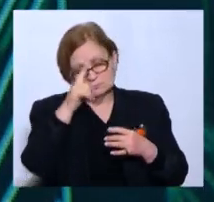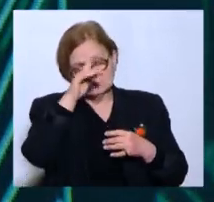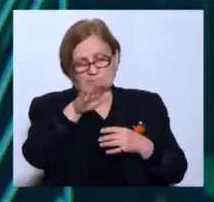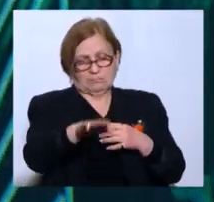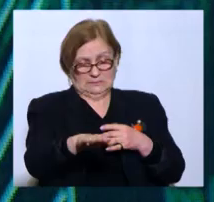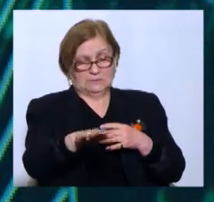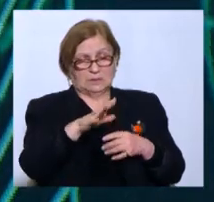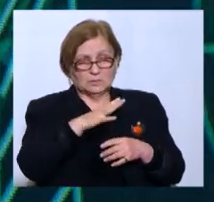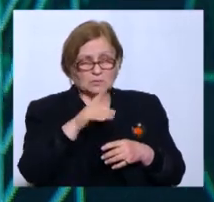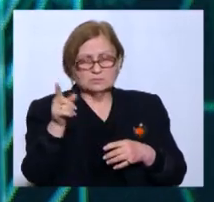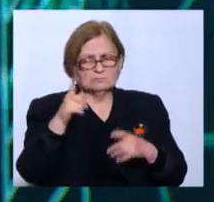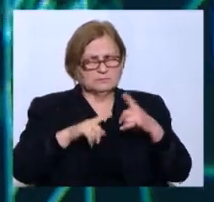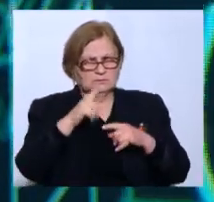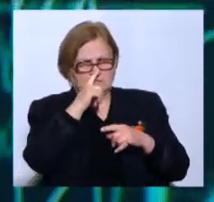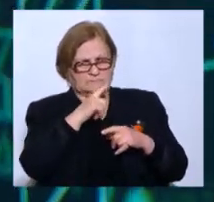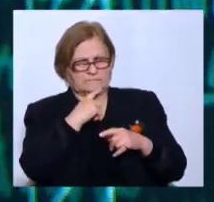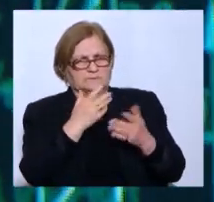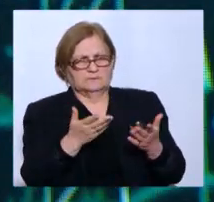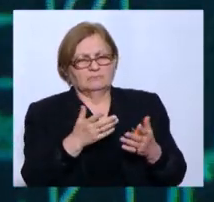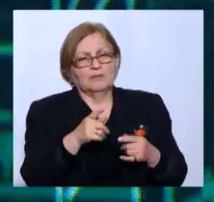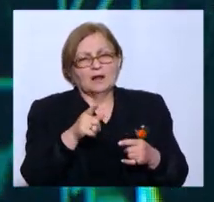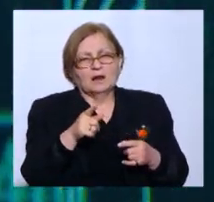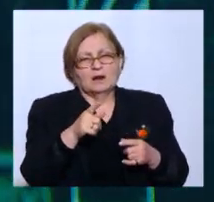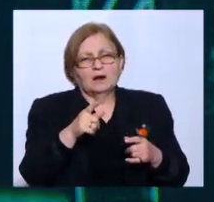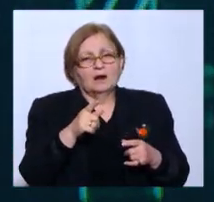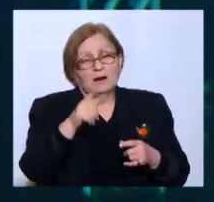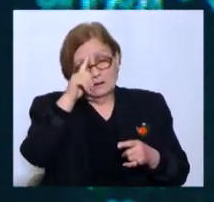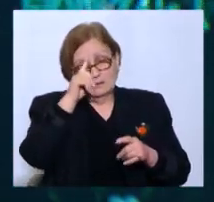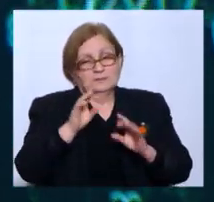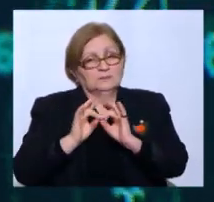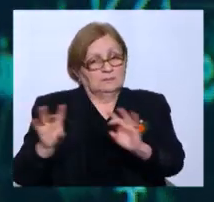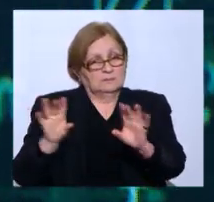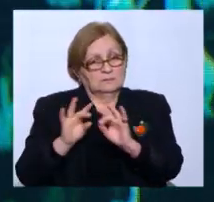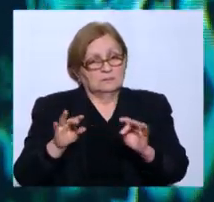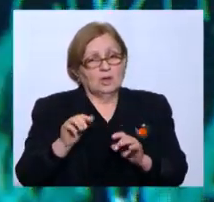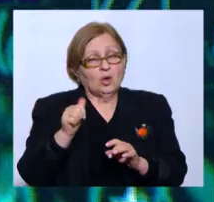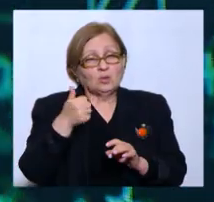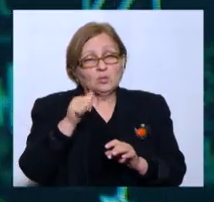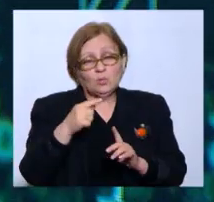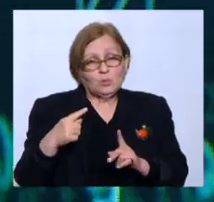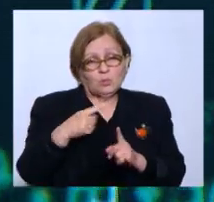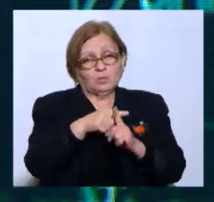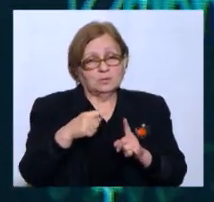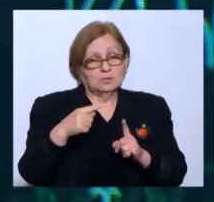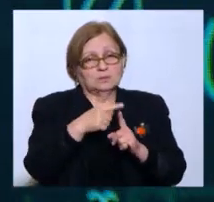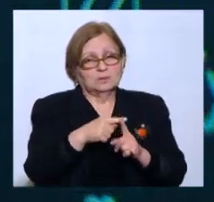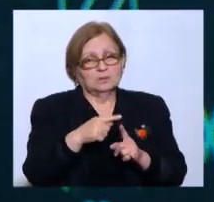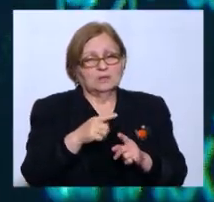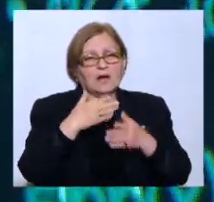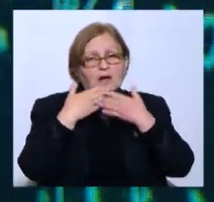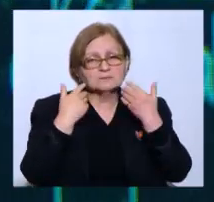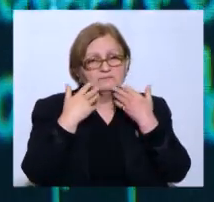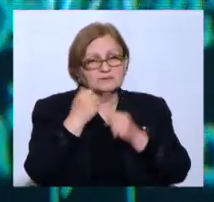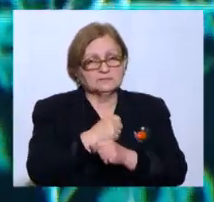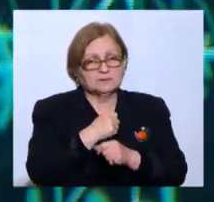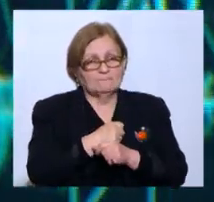ვერ წარმოიდგინე, რომ რაღაცა კანონზომიერებას დაინახავდა. მაშინ გაუსმა აუხსნა, როგორ შეკრიბა ერთიდან ასამდე რიცხვები მარტივად.